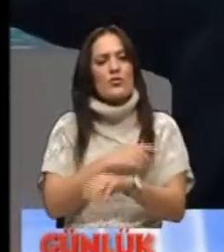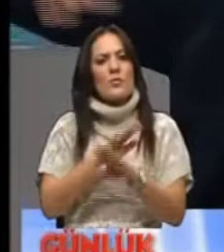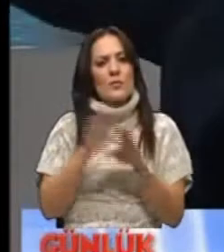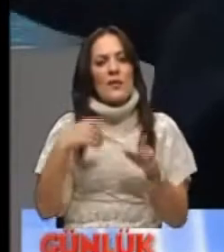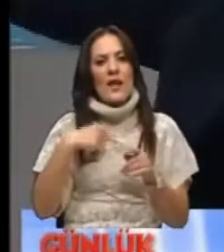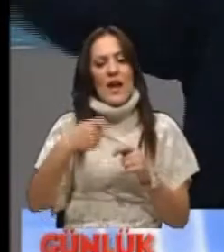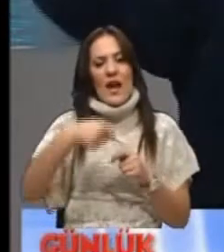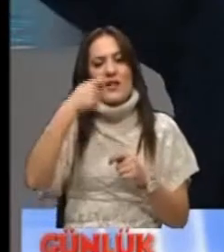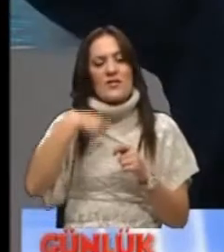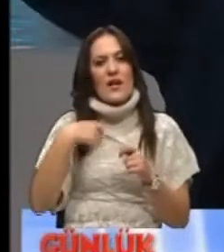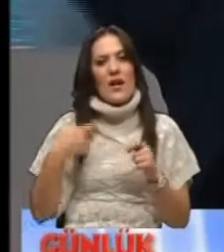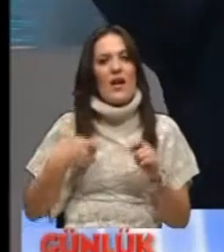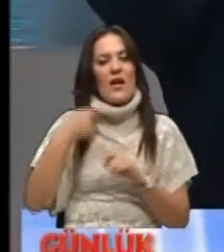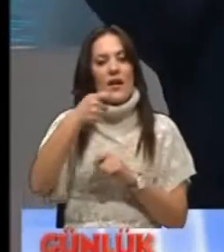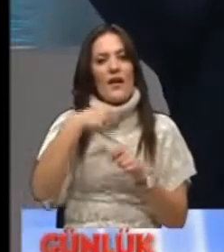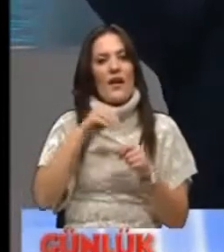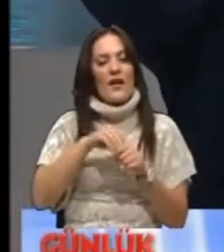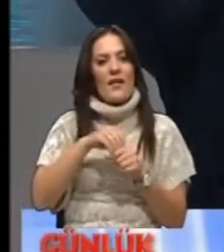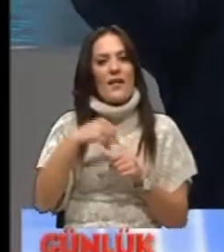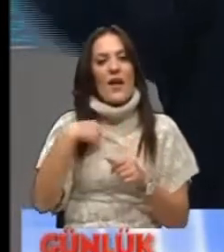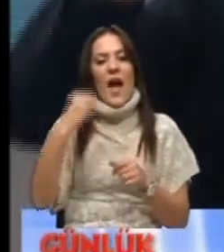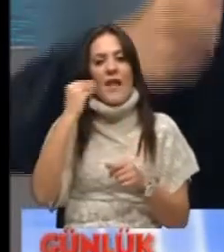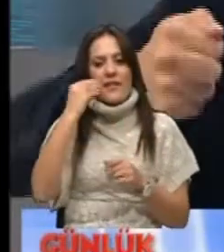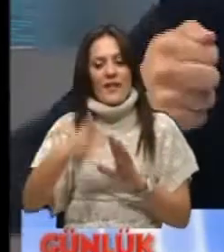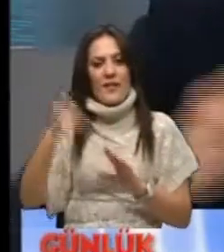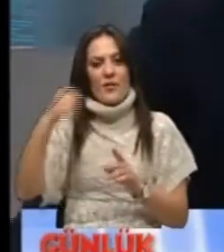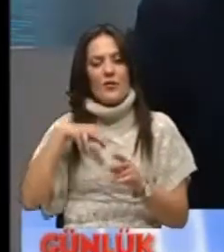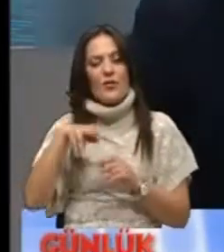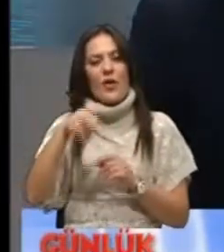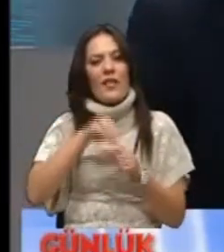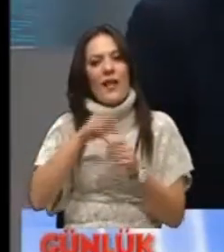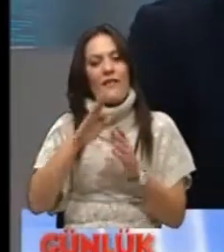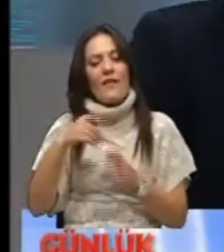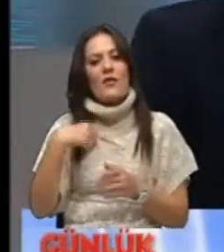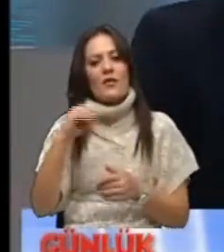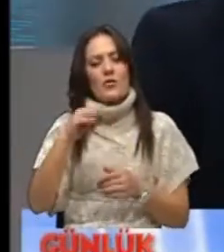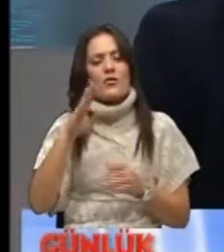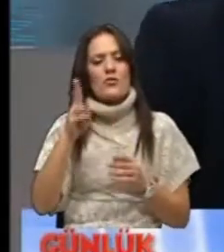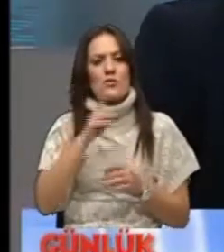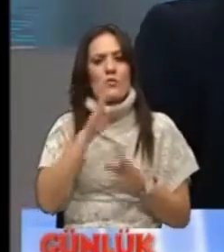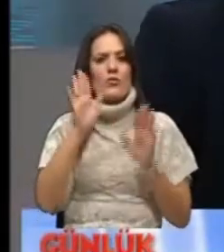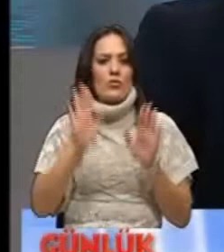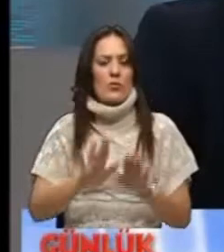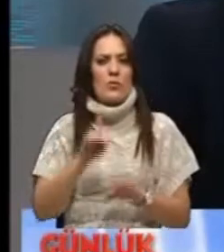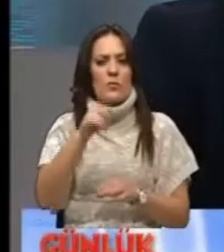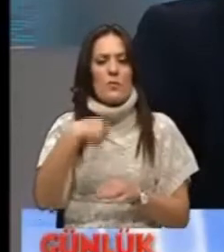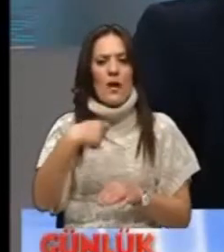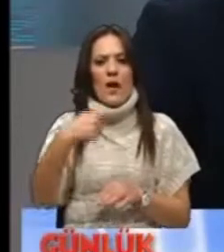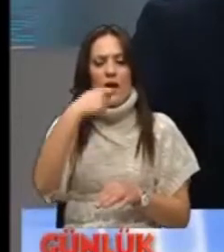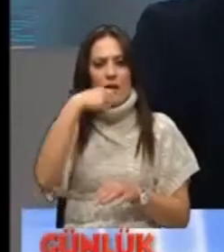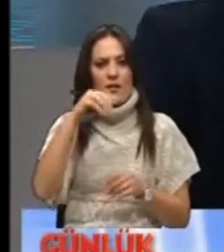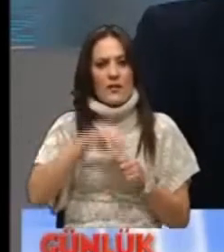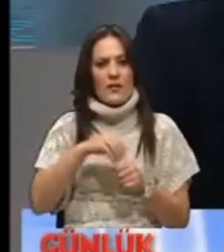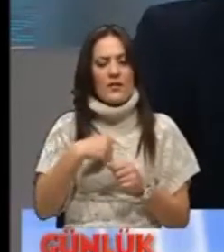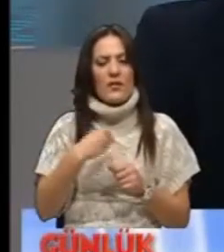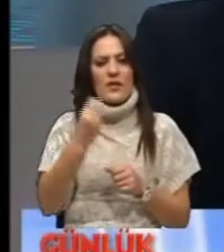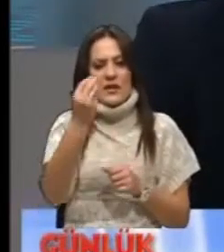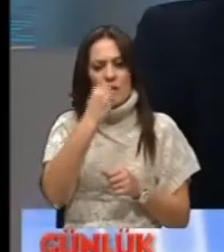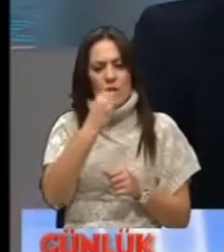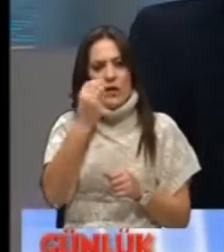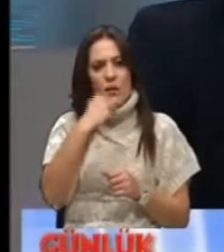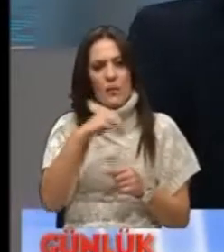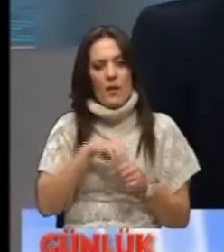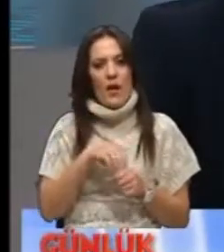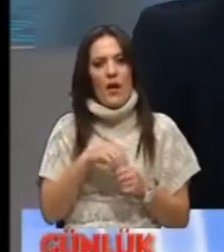üzere. Kaşığı anneanne alıp yola devam ediyor bir şekilde çocuk. Çocuk sonunda duruyor. Şöyle bir açıyor ağzını. Hop yiyor